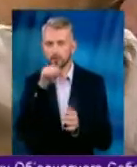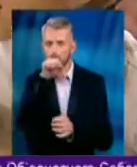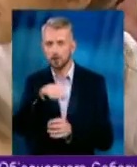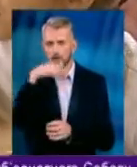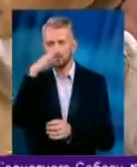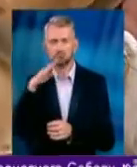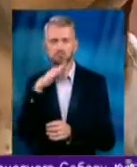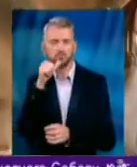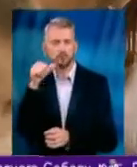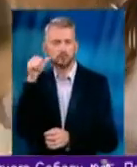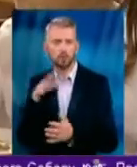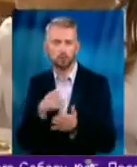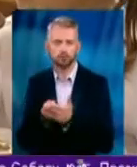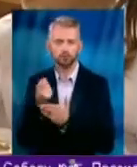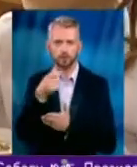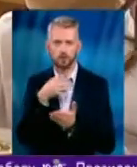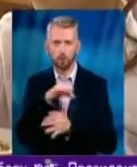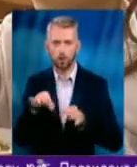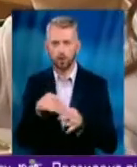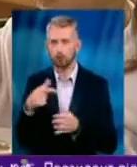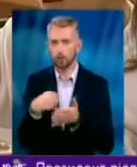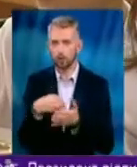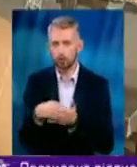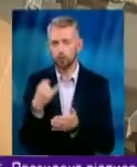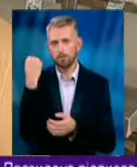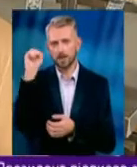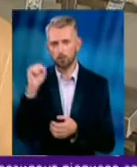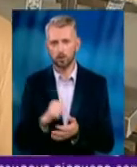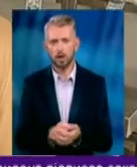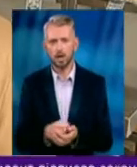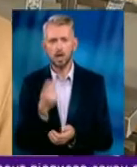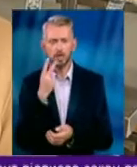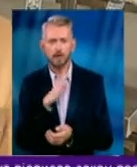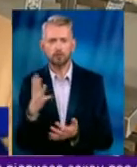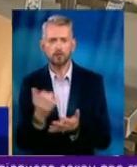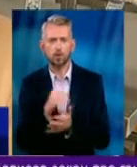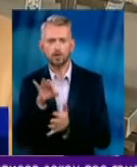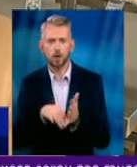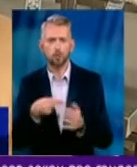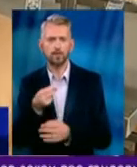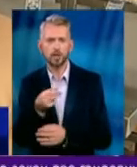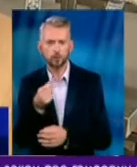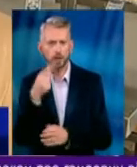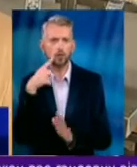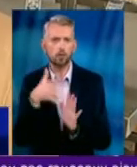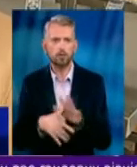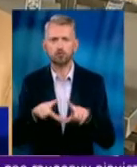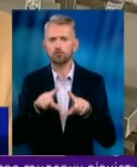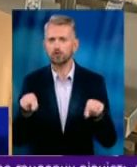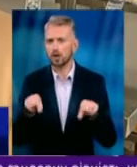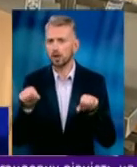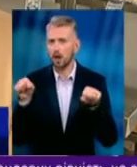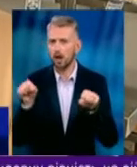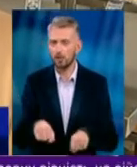батьки подали свій проєкт до громадського бюджету і перемогли. Не завжди знаходиться відразу фінансування. Зрозуміло, що шкіл багато